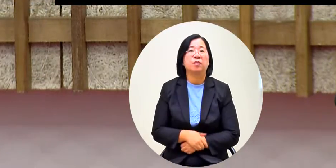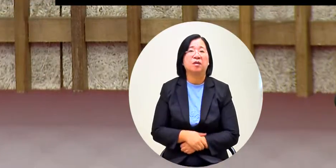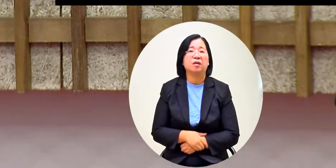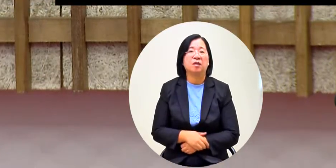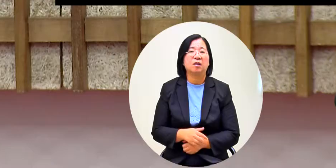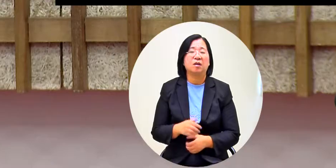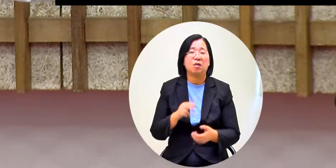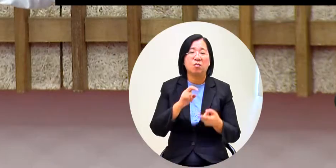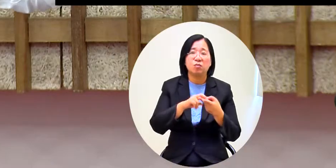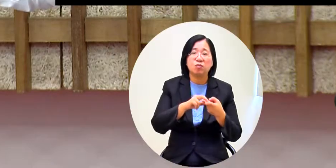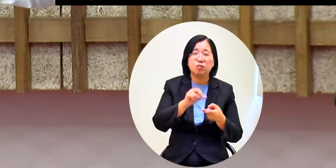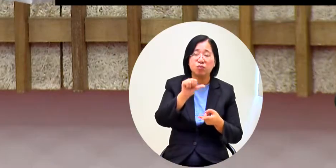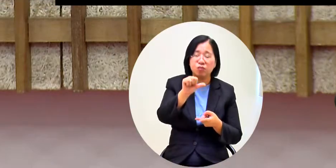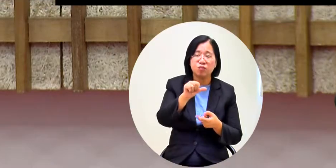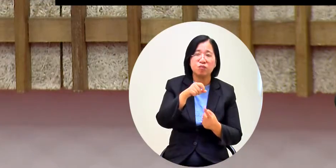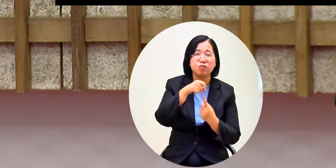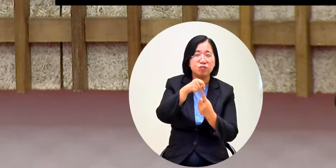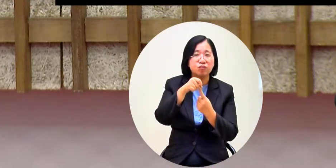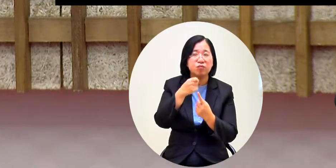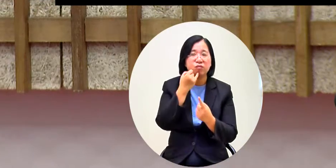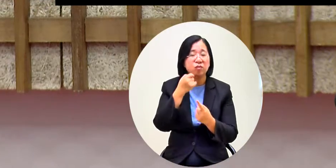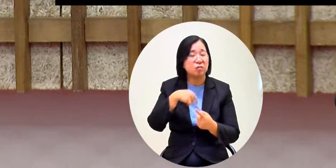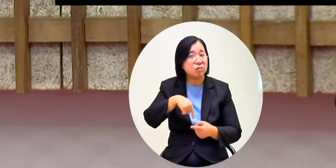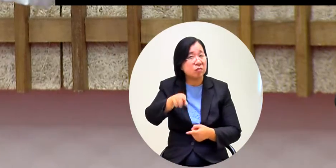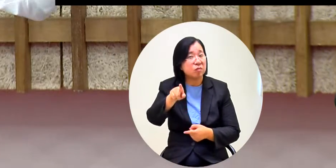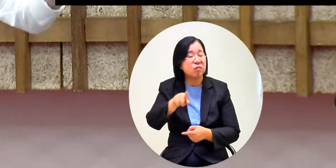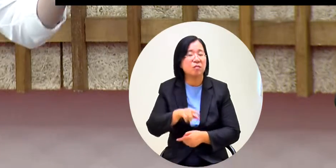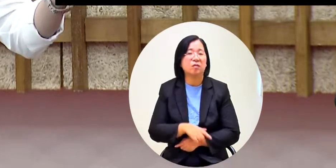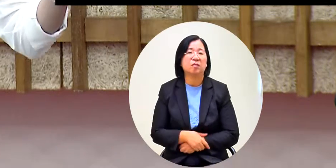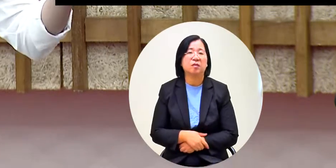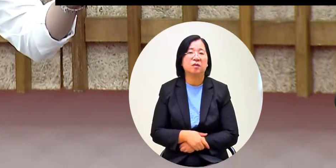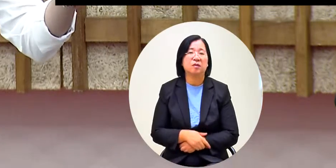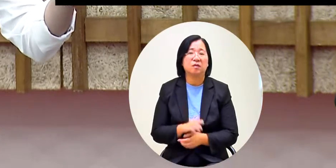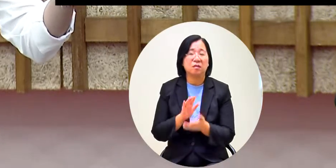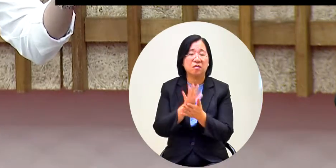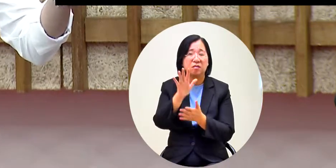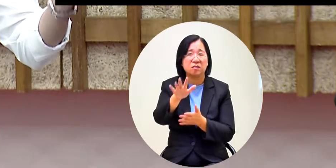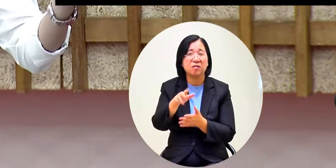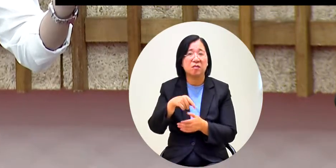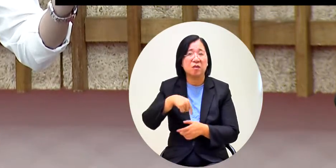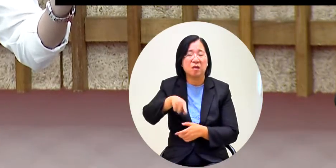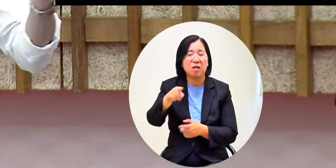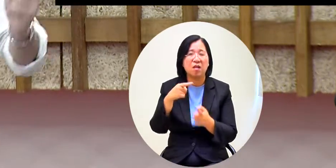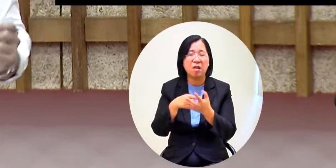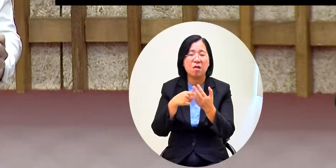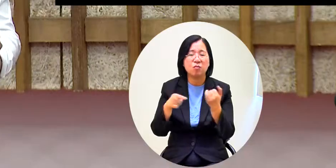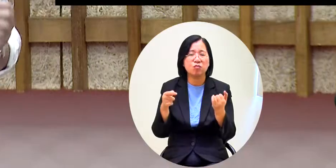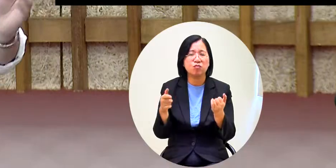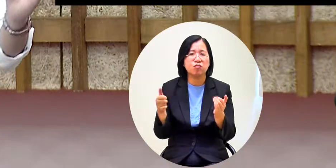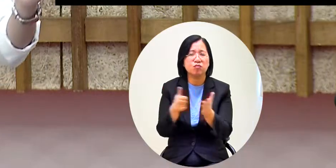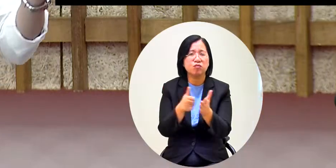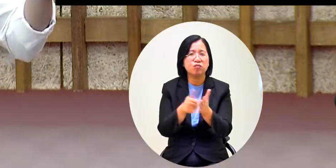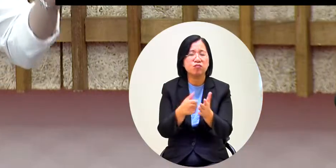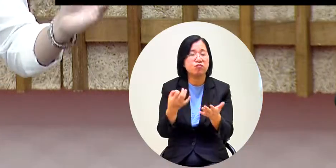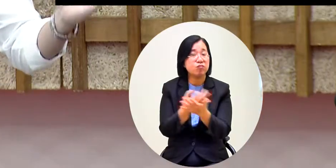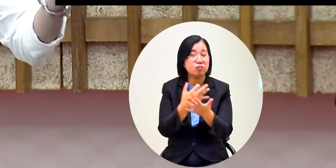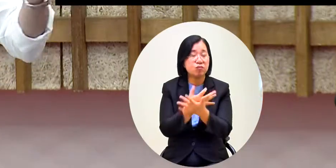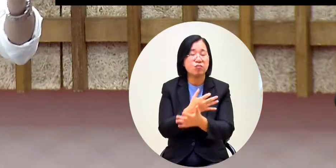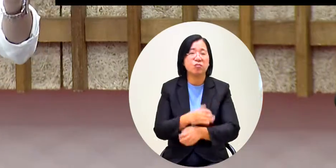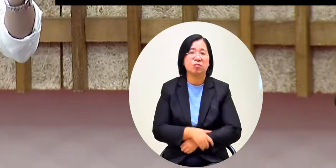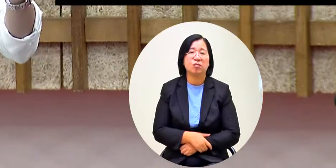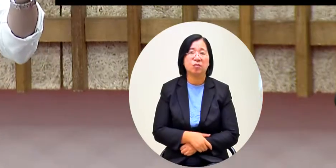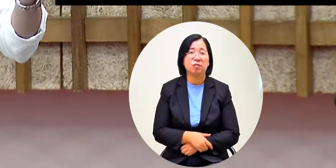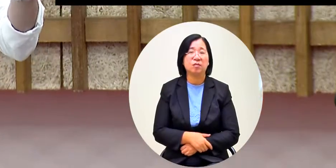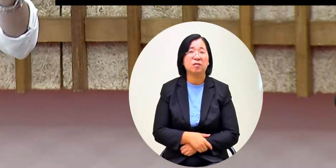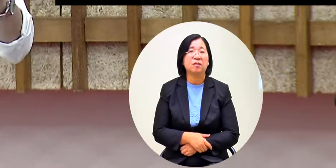可以试运行？后来发现说，好像到后段沿线的那个人数不太够。但我发现说，其实不代表